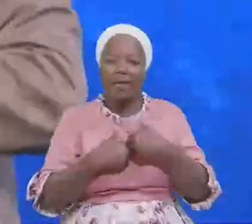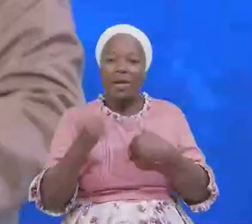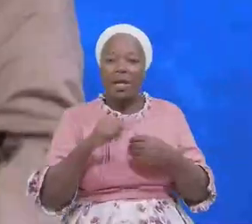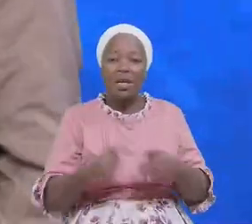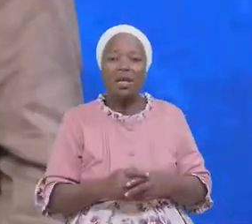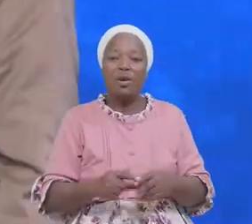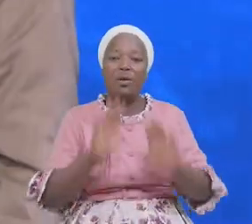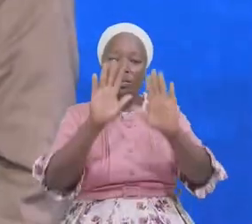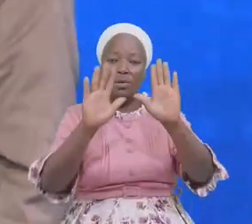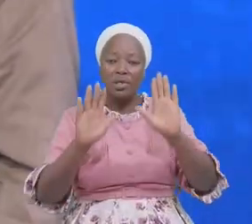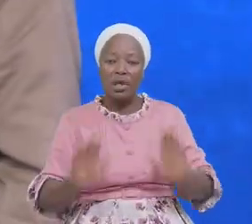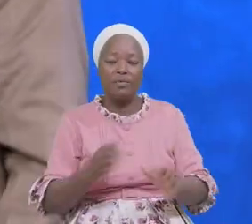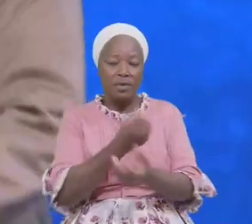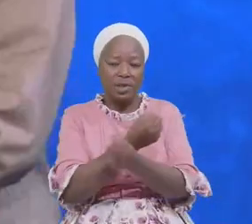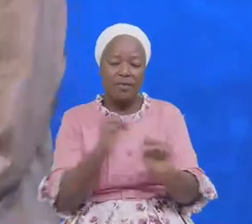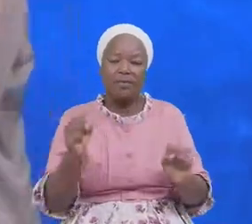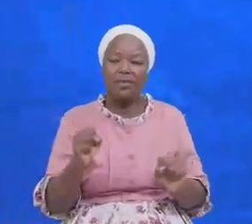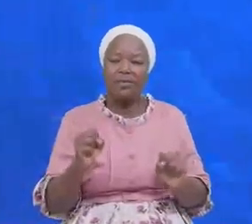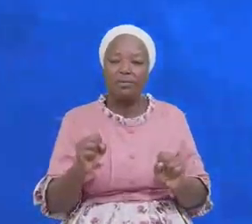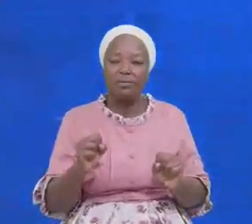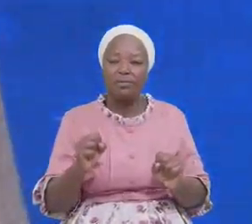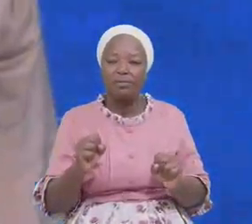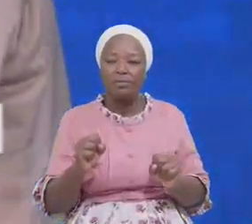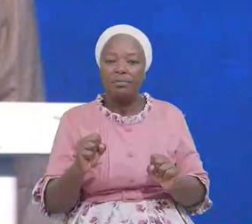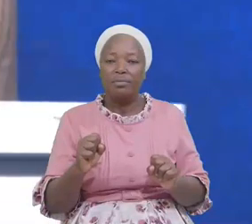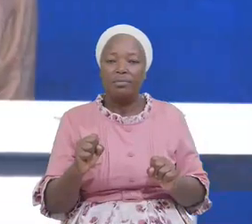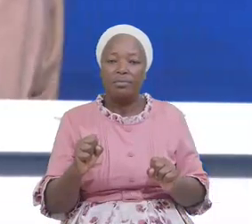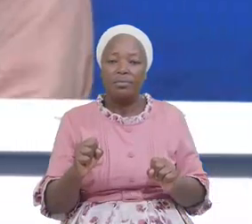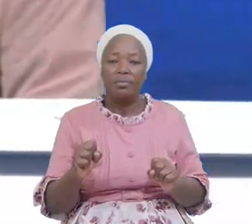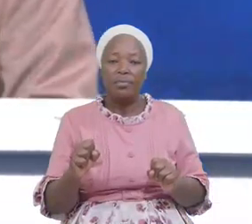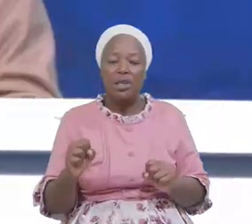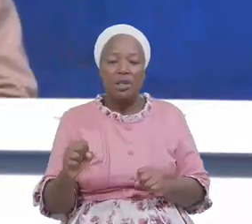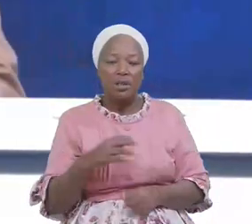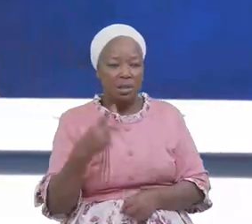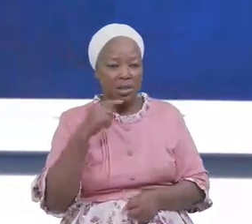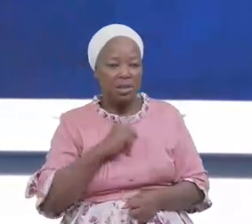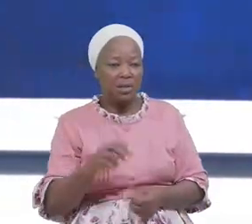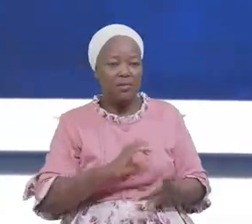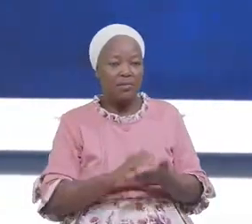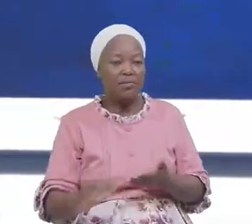Et vous aurez un salut gracieux. Dans le verset 70, il nous dit,